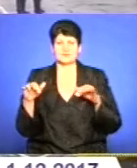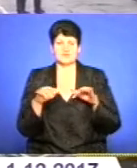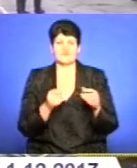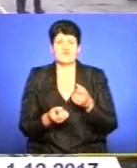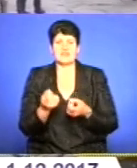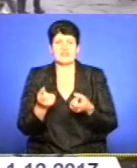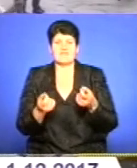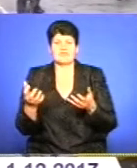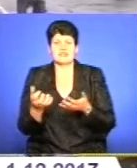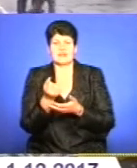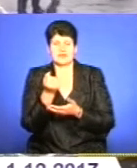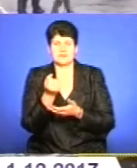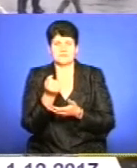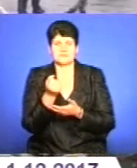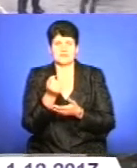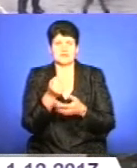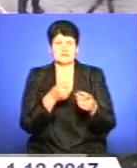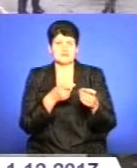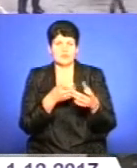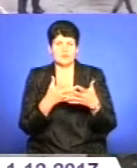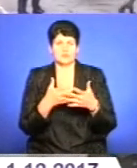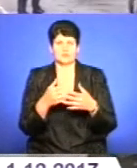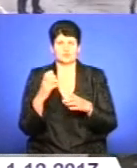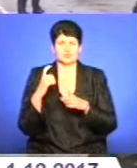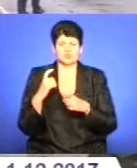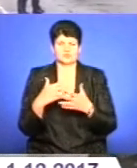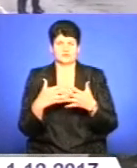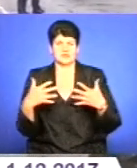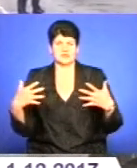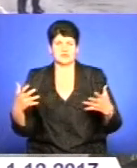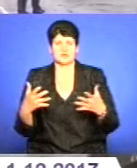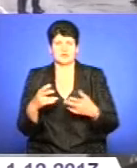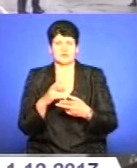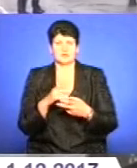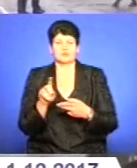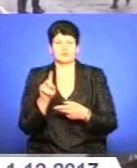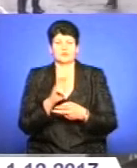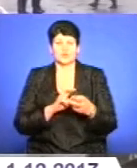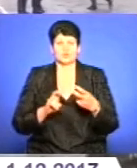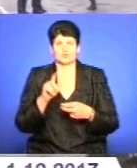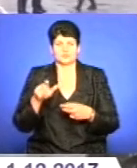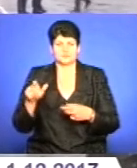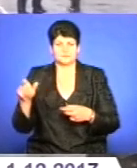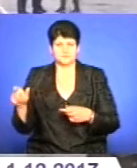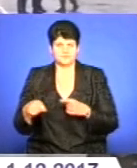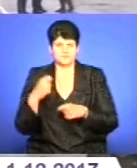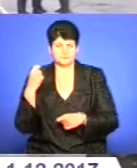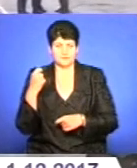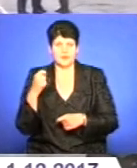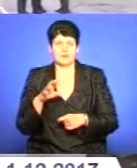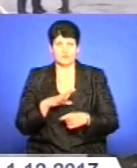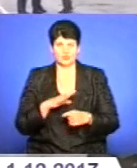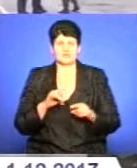виявлення заборонених речовин, грузів, зброї, розшукуваних злочинців. Силами підрозділу, в тому числі, було